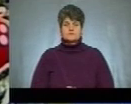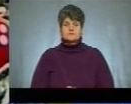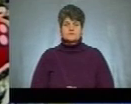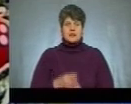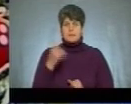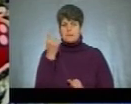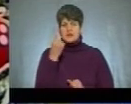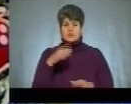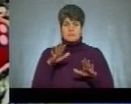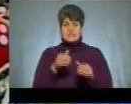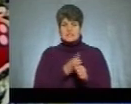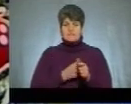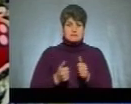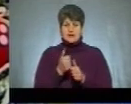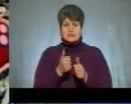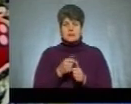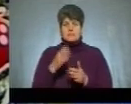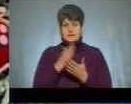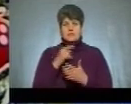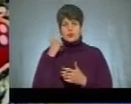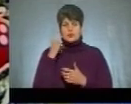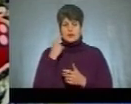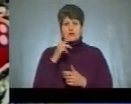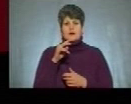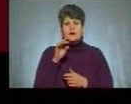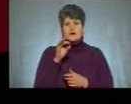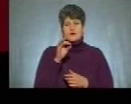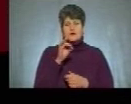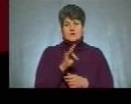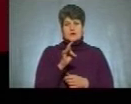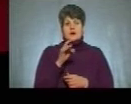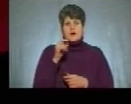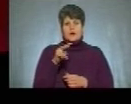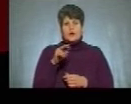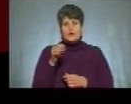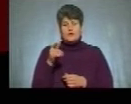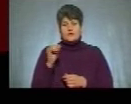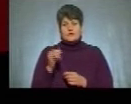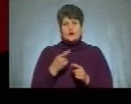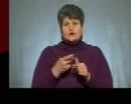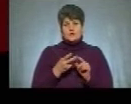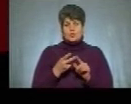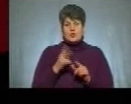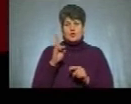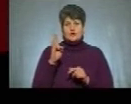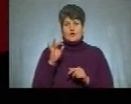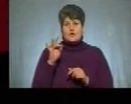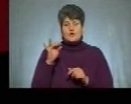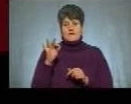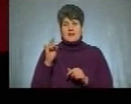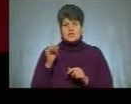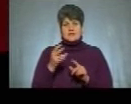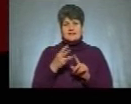Перше місце у спринтерській гонці посів росіянин Олександр Логінев, 2-е – у норвежця Йоханнеса Бьо, 3-е – у шведського